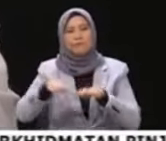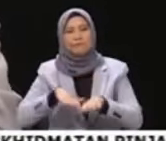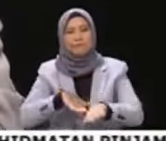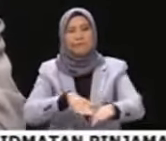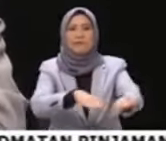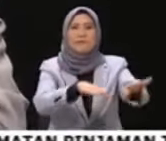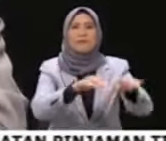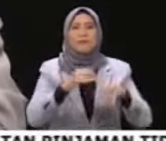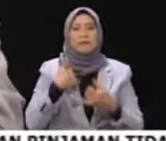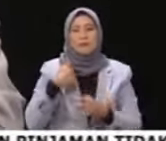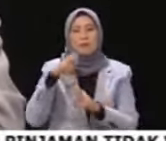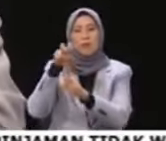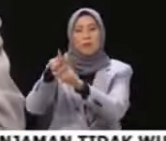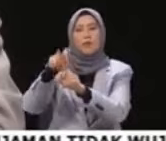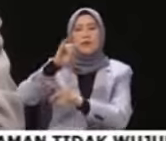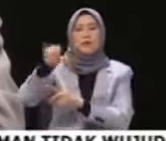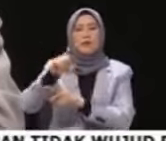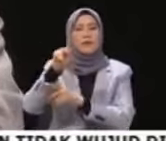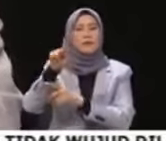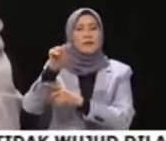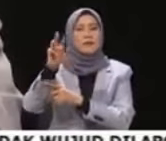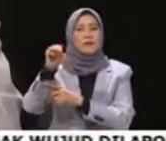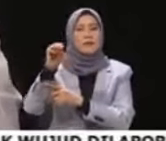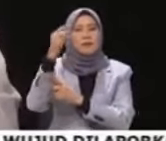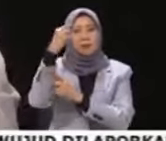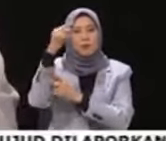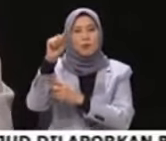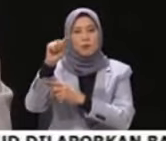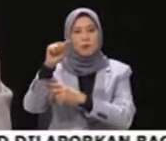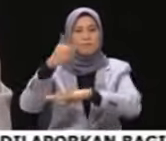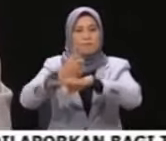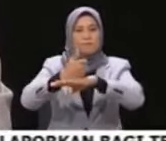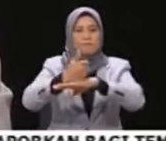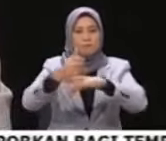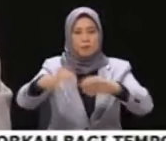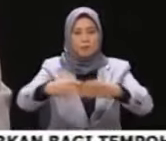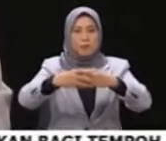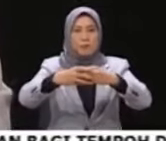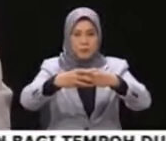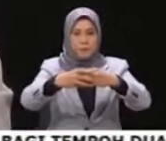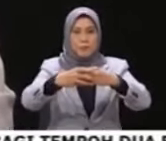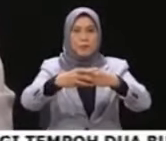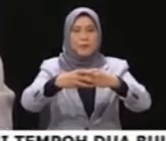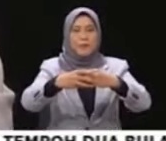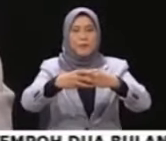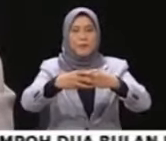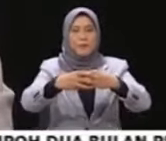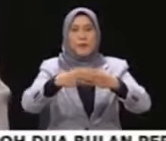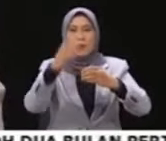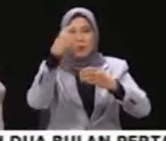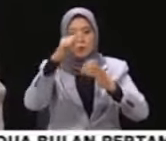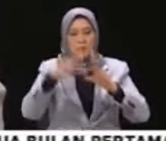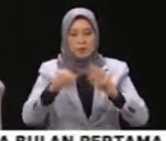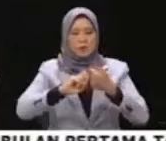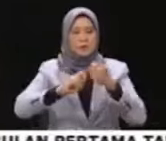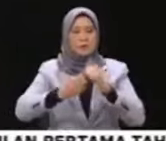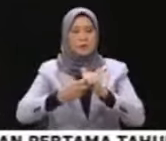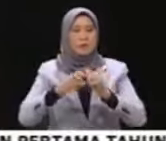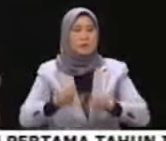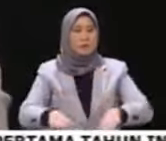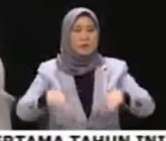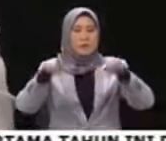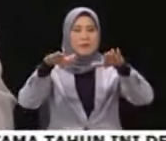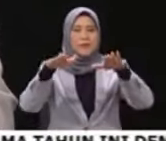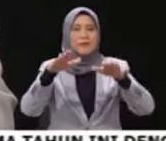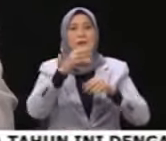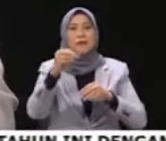terus call pihak JAKIM untuk membentuk satu task force. Task force berkenaan untuk menangani banjir dan saya